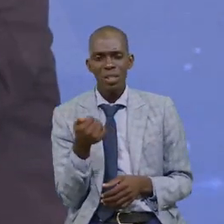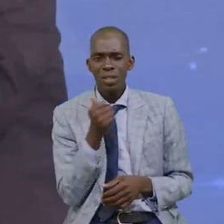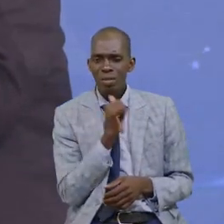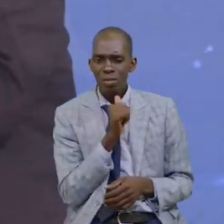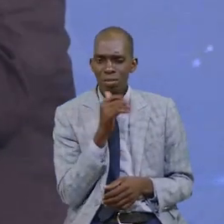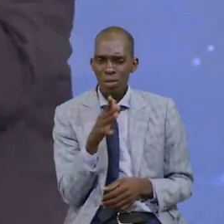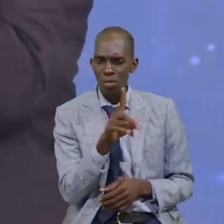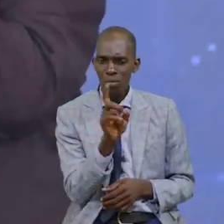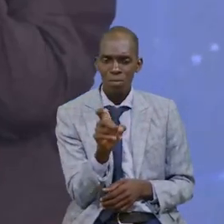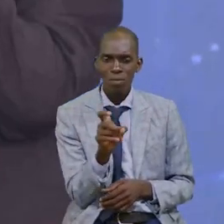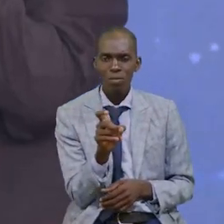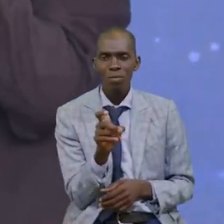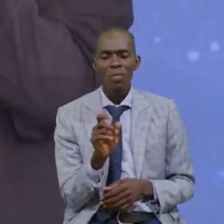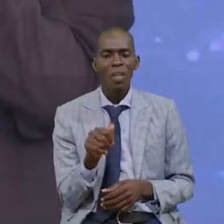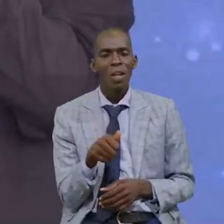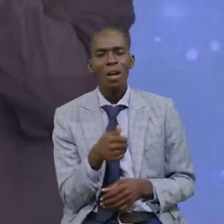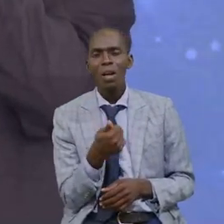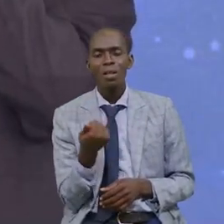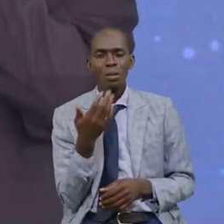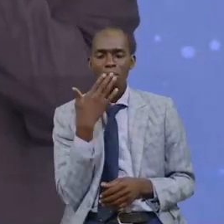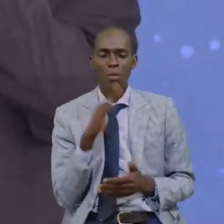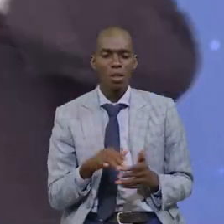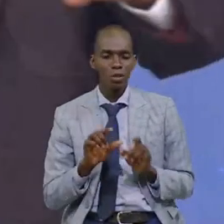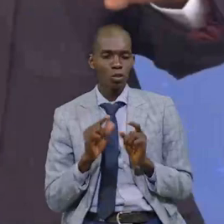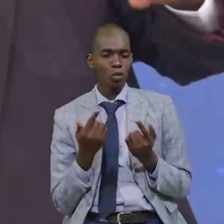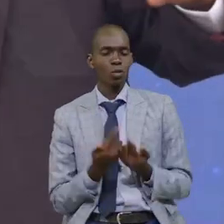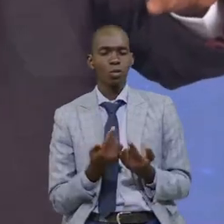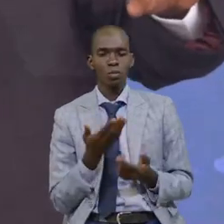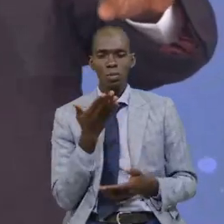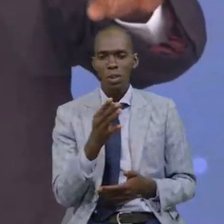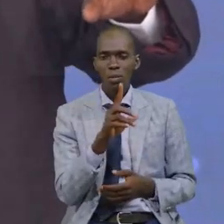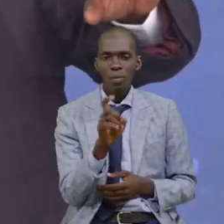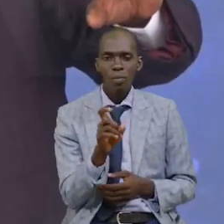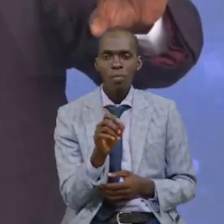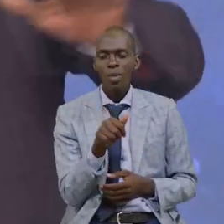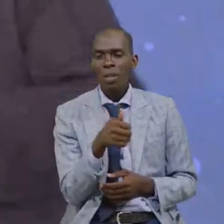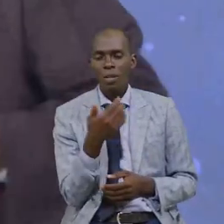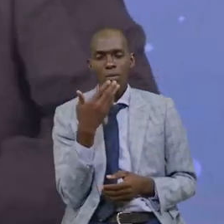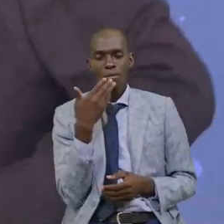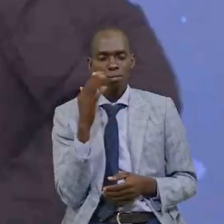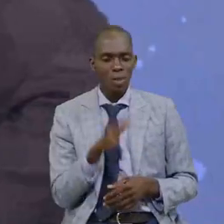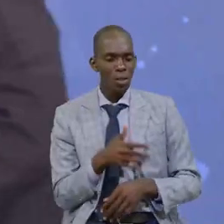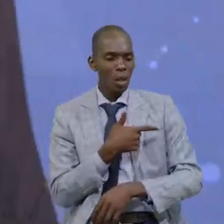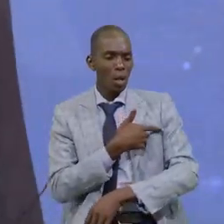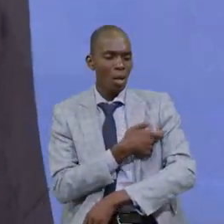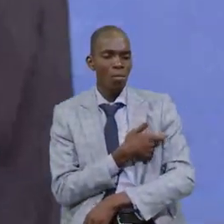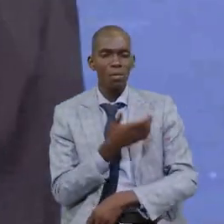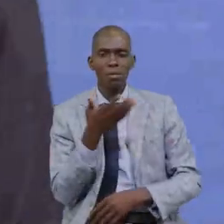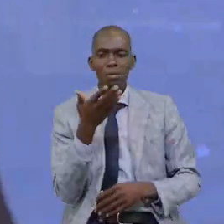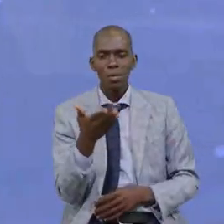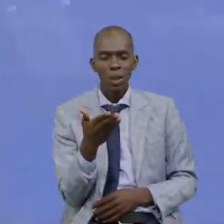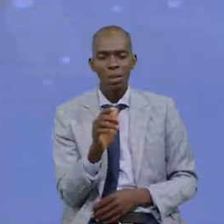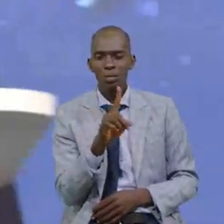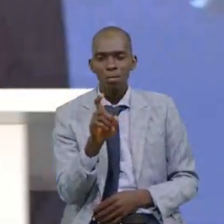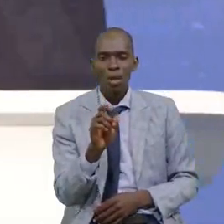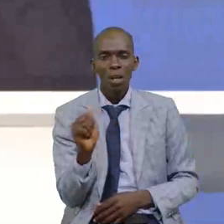Est-ce qu'il y a une société secrète là-bas? Est-ce qu'il y a un gang là-bas? Est-ce qu'il y a des drogues dans lesquelles tu